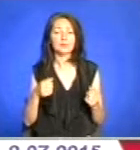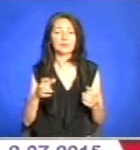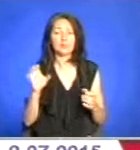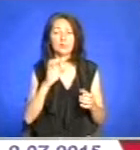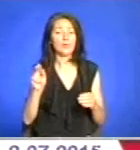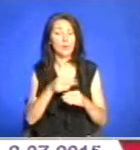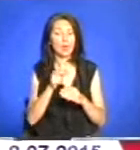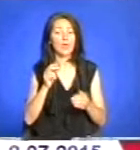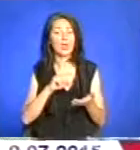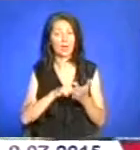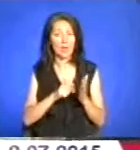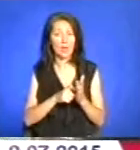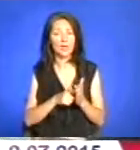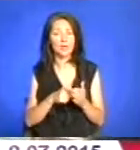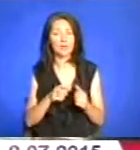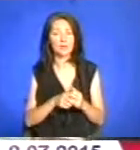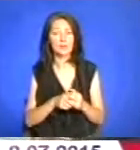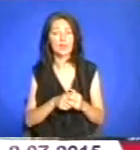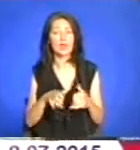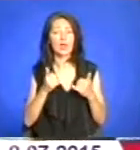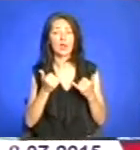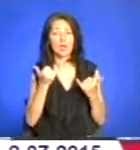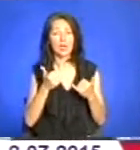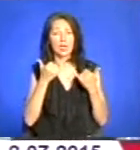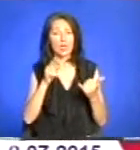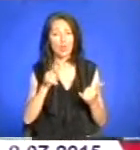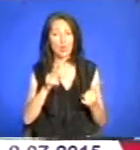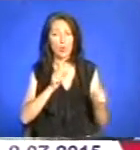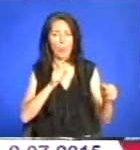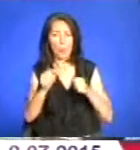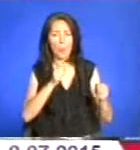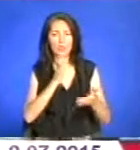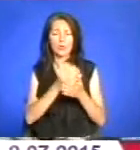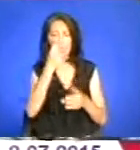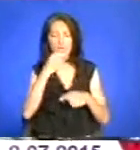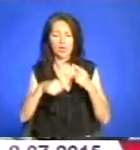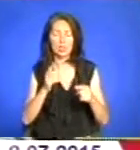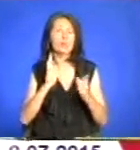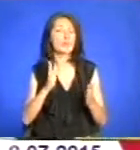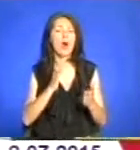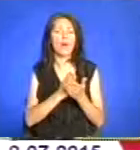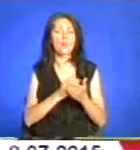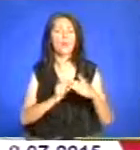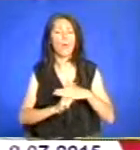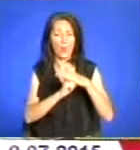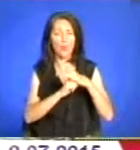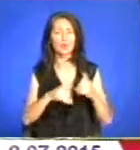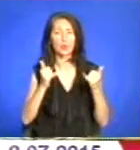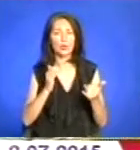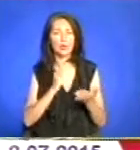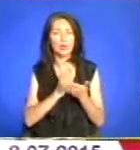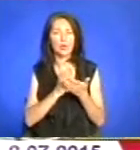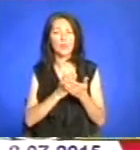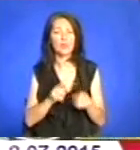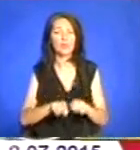цьому підтвердження. Сьогодні для того, щоб бокс мав традицію, мав базу, сьогодні відбувається